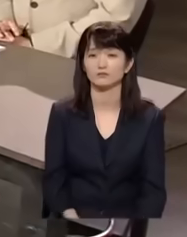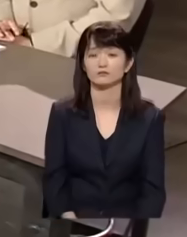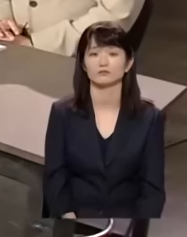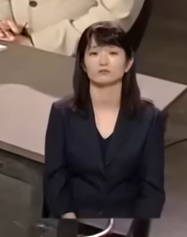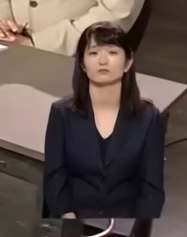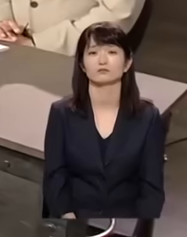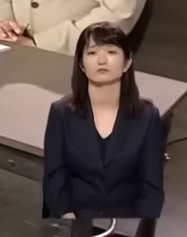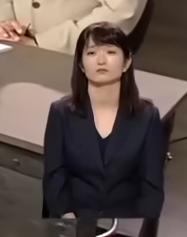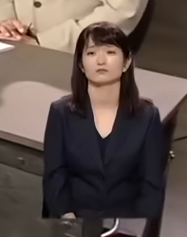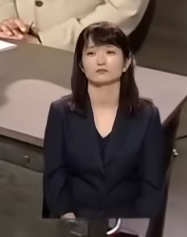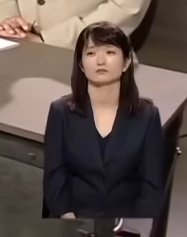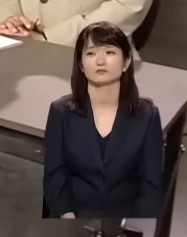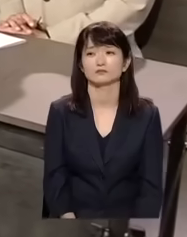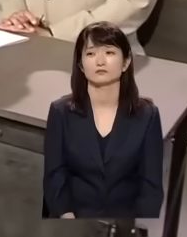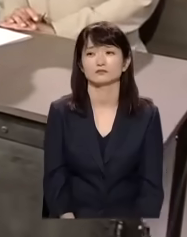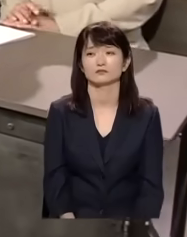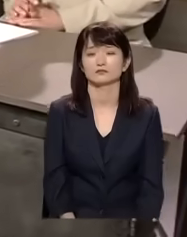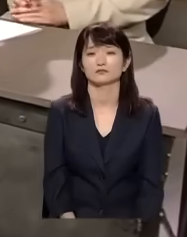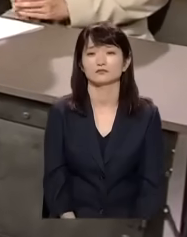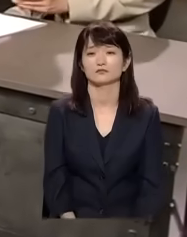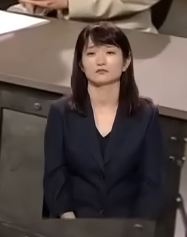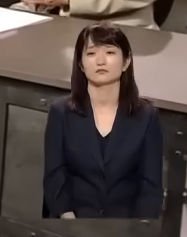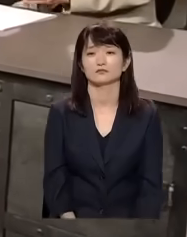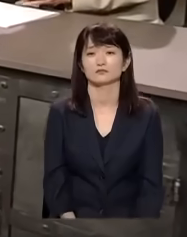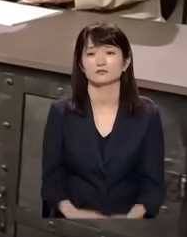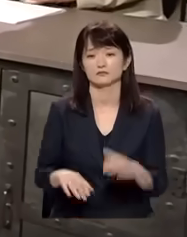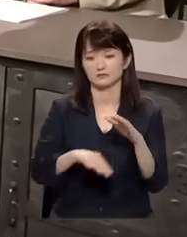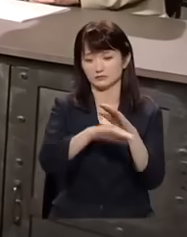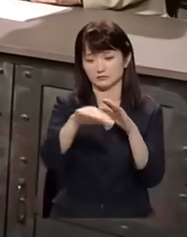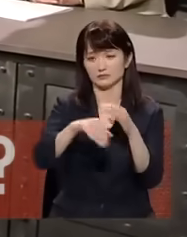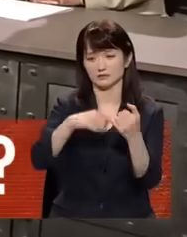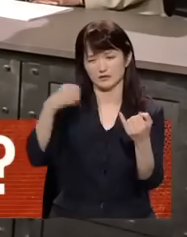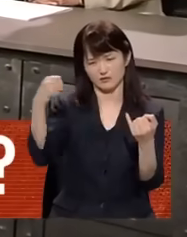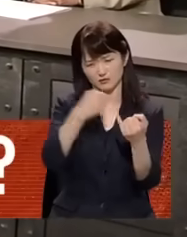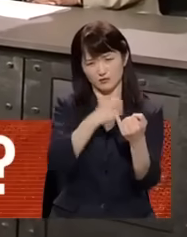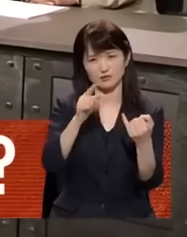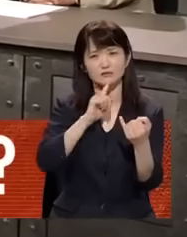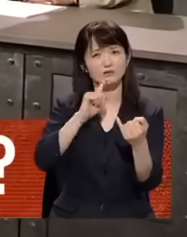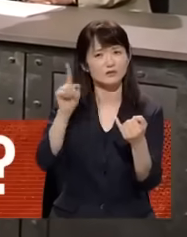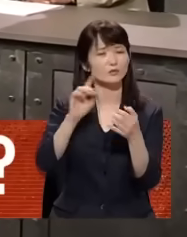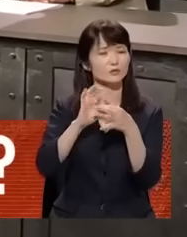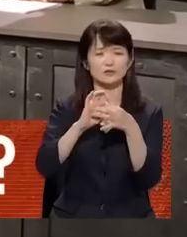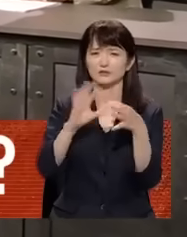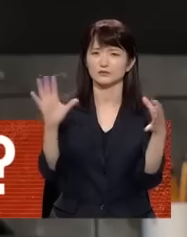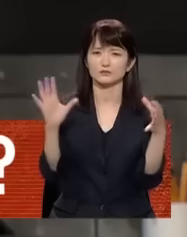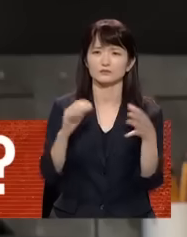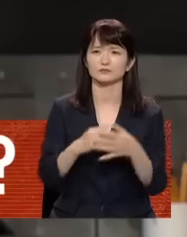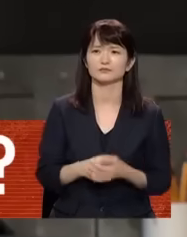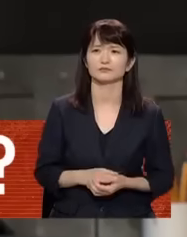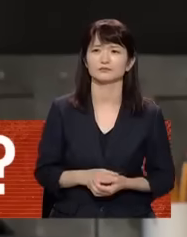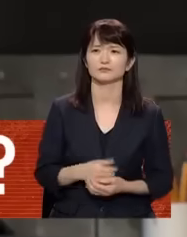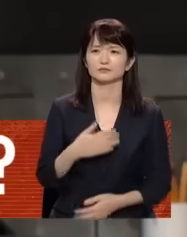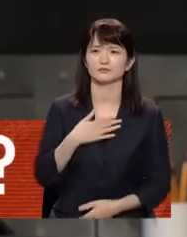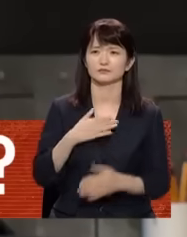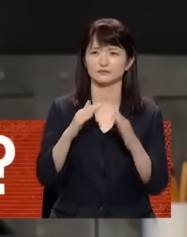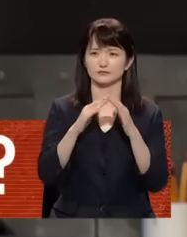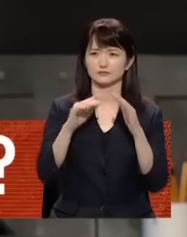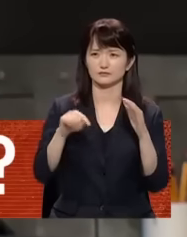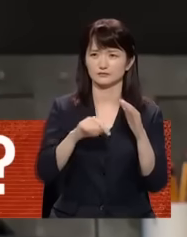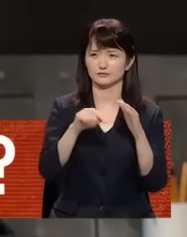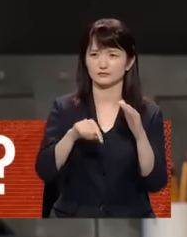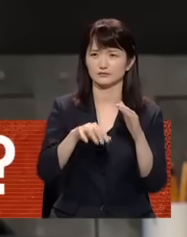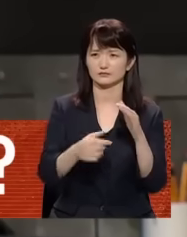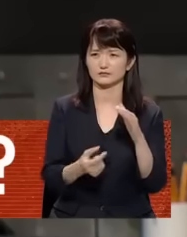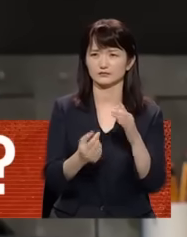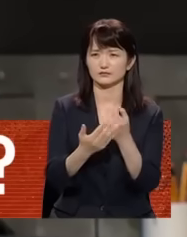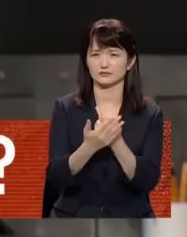물어보셨어요 자 일단 양변호사님부터 일단 가정폭력 신고 여부를 떠나서요 저는 집에서 좀 가능한 빨리